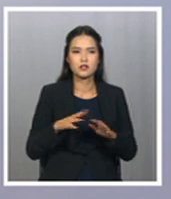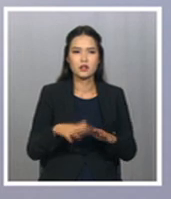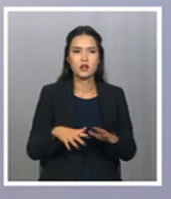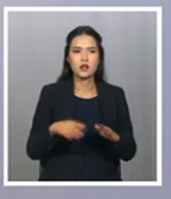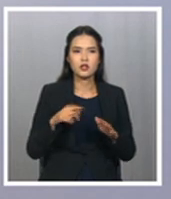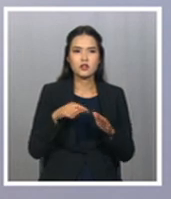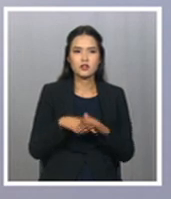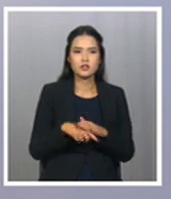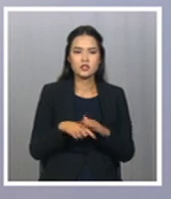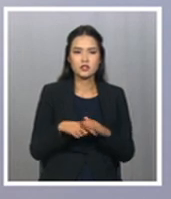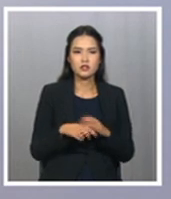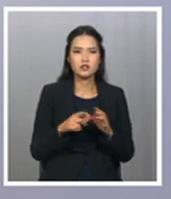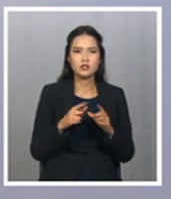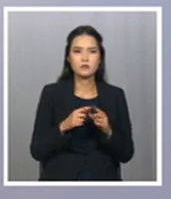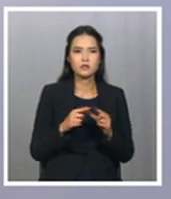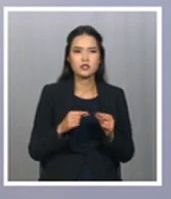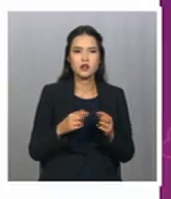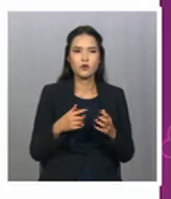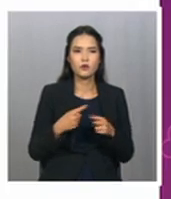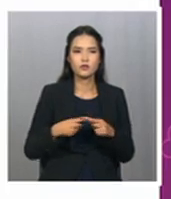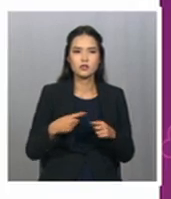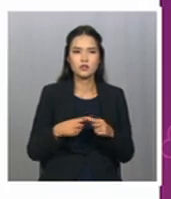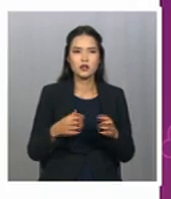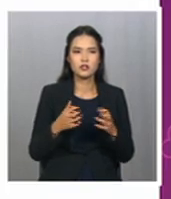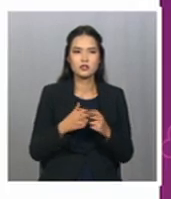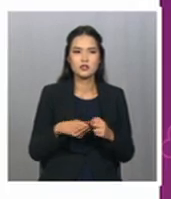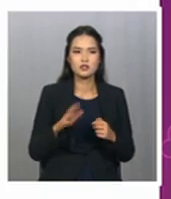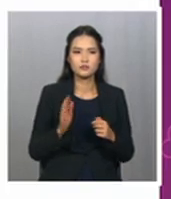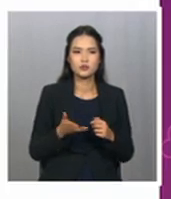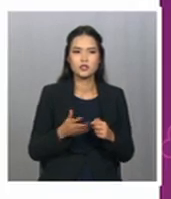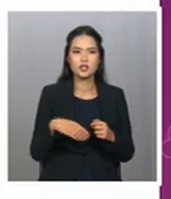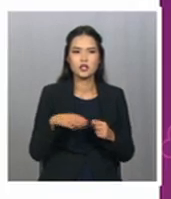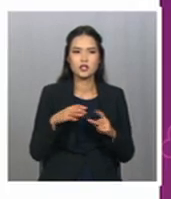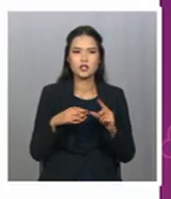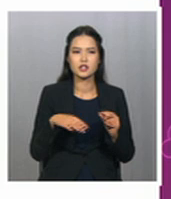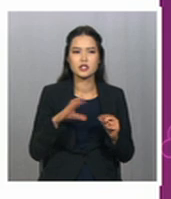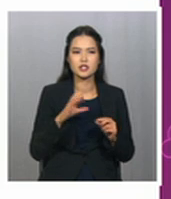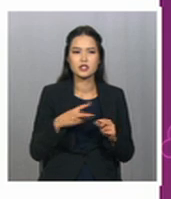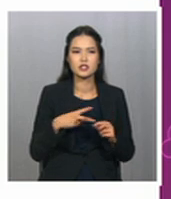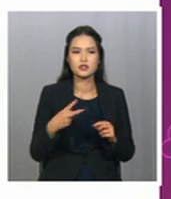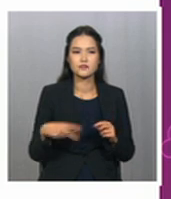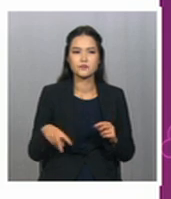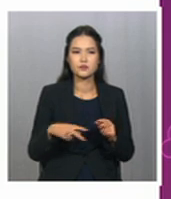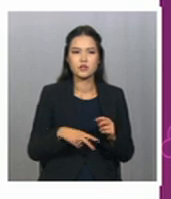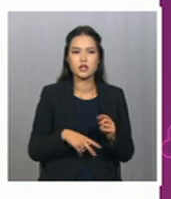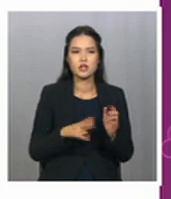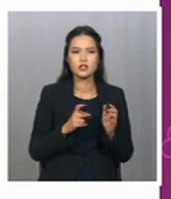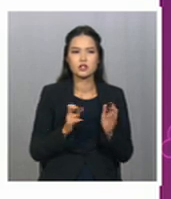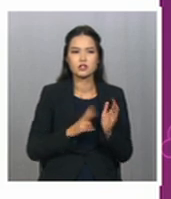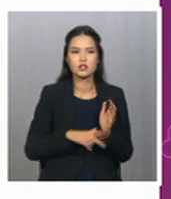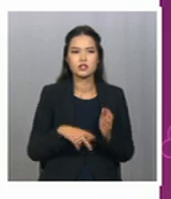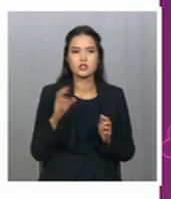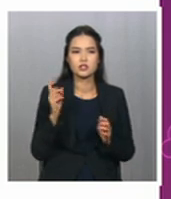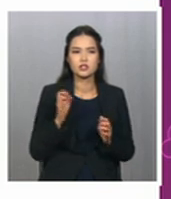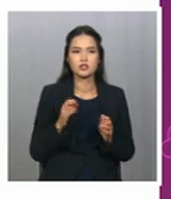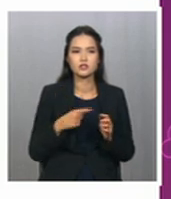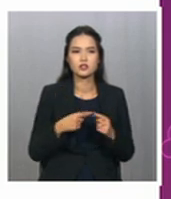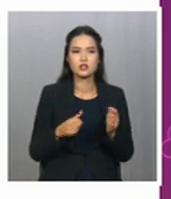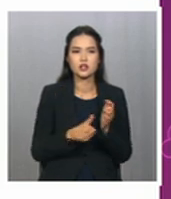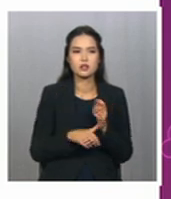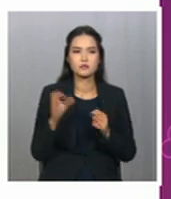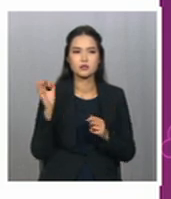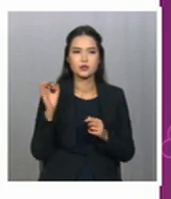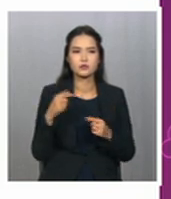үш бұрыштың ішкі бұрыштарының қосынысы туралы теоремасын қолданамыз. Яғни, кез келген үш бұрыштың ішкі бұрыштарының қосындысы 180 градус, С бұрышының мәні 180